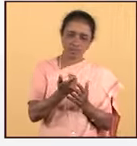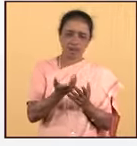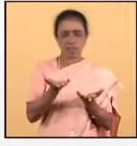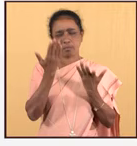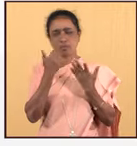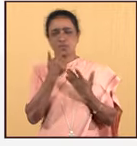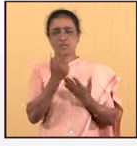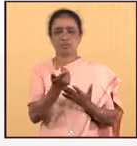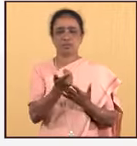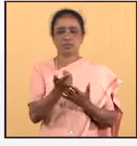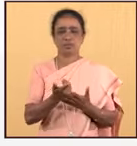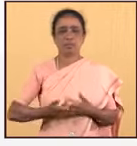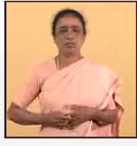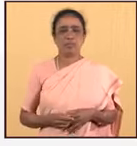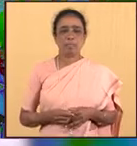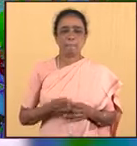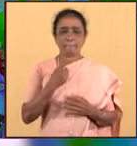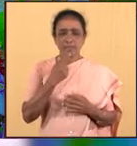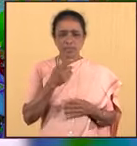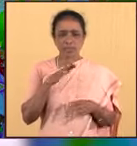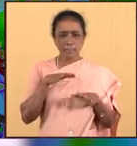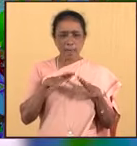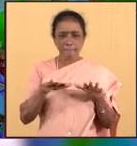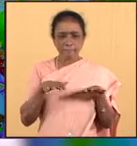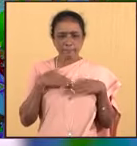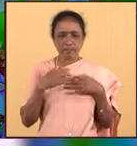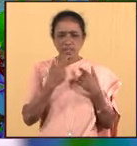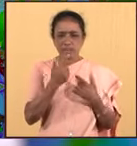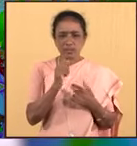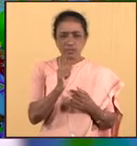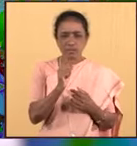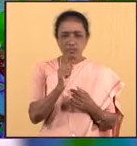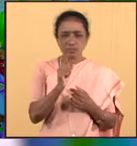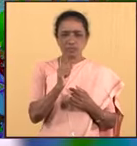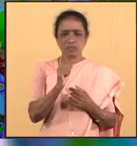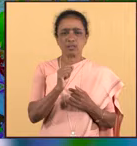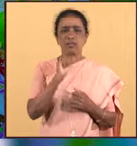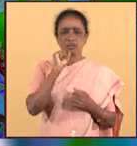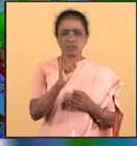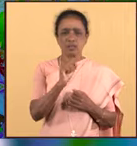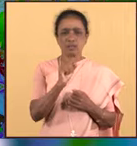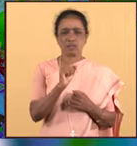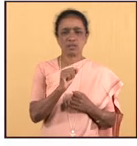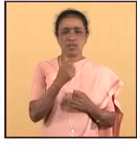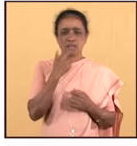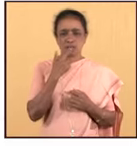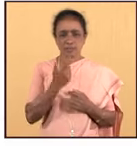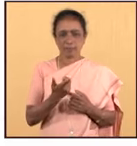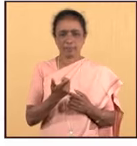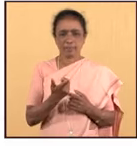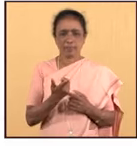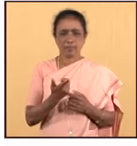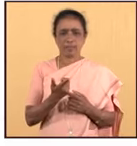சார்பின்மையை பற்றி கூறியுள்ளார்கள். அப்ப சமய சார்பின்மை எதனை குறிக்கிறது, நீங்க கேள்விப்பட்டிருக்கீங்களா?